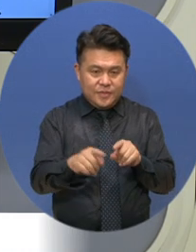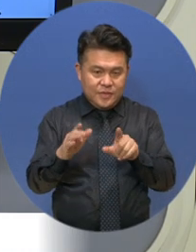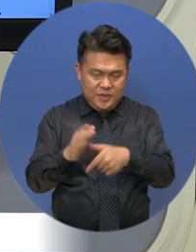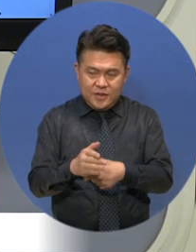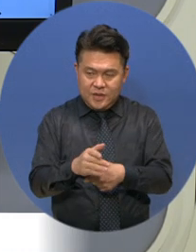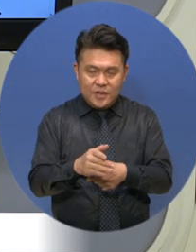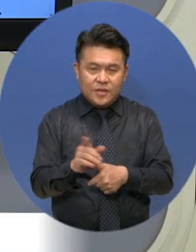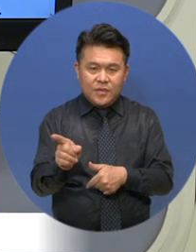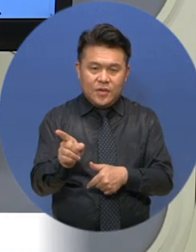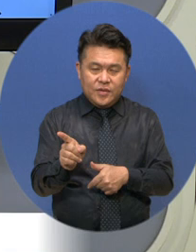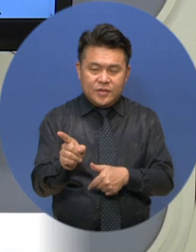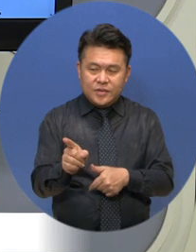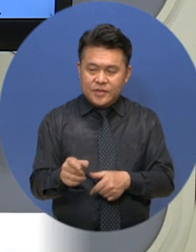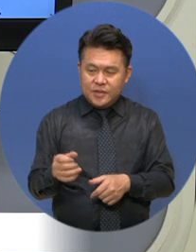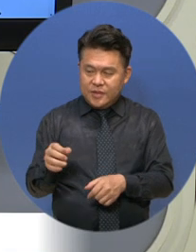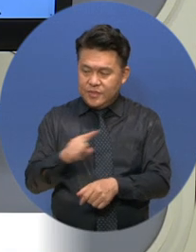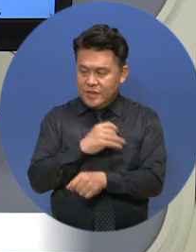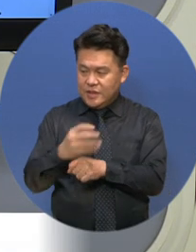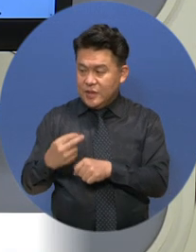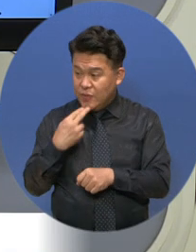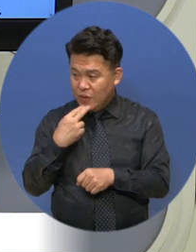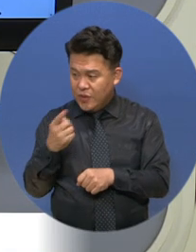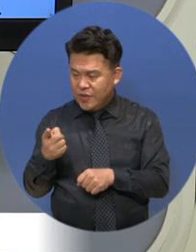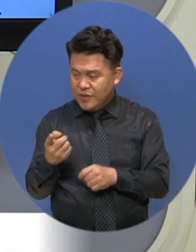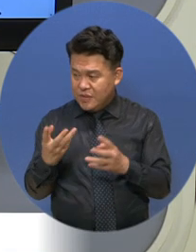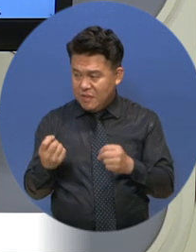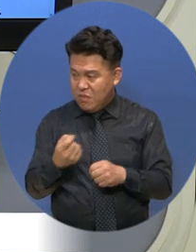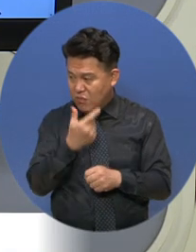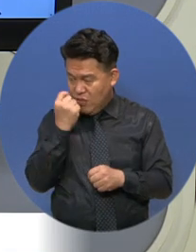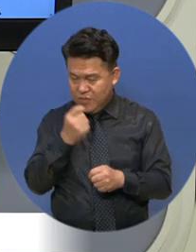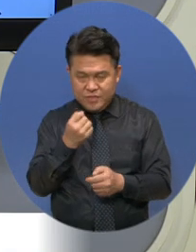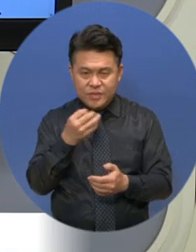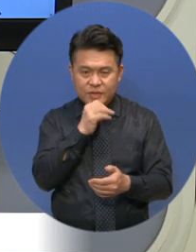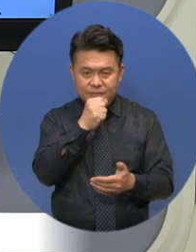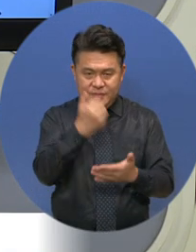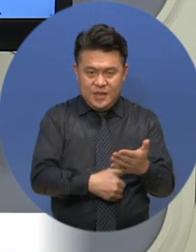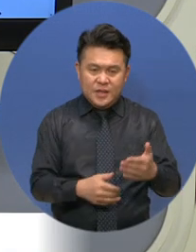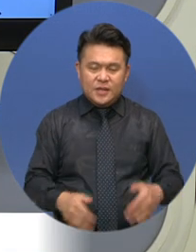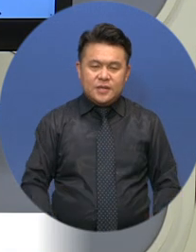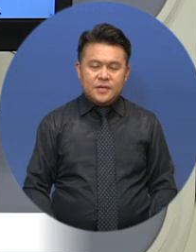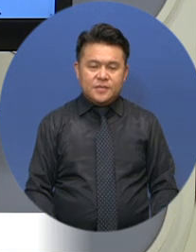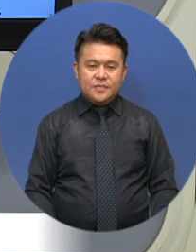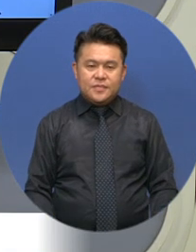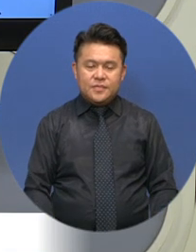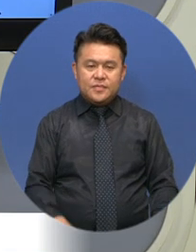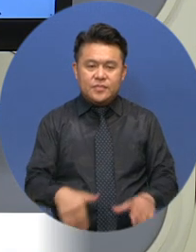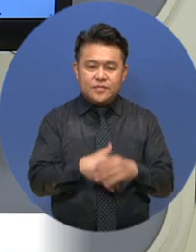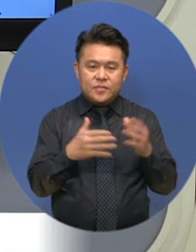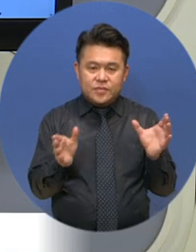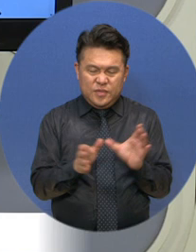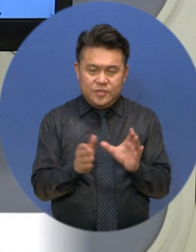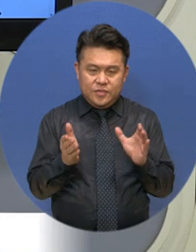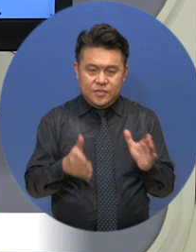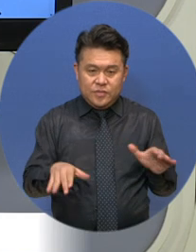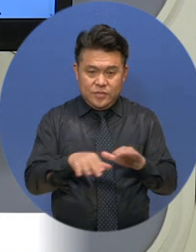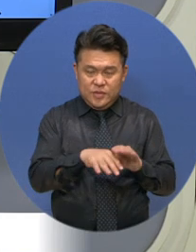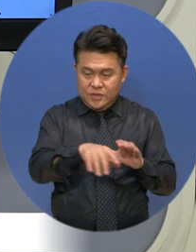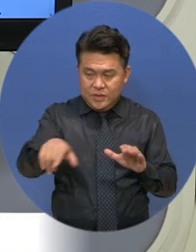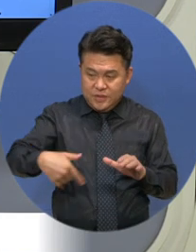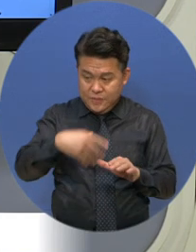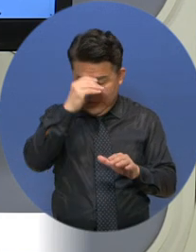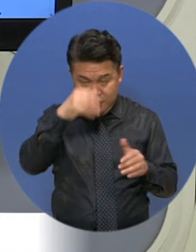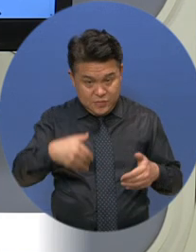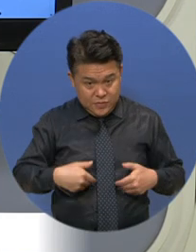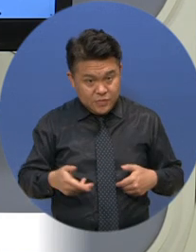구매 실적 지표 가 반영되는 것에 그친다 는 설명입니다 김 의원은 문체부 와 공공기관들이 모범을